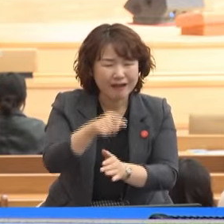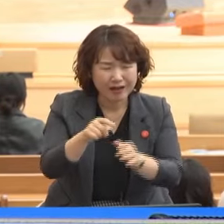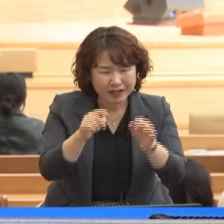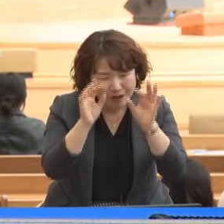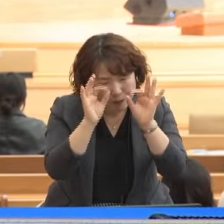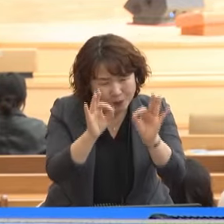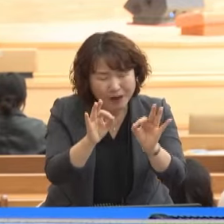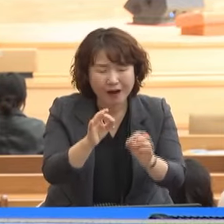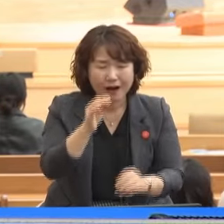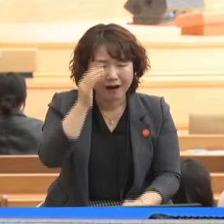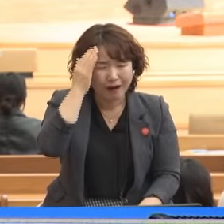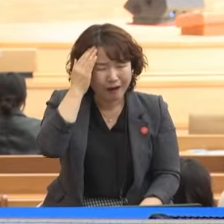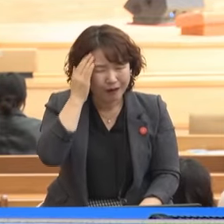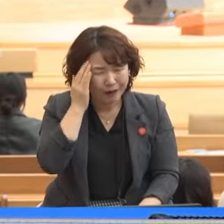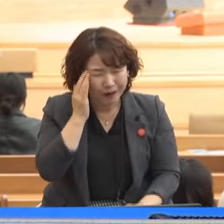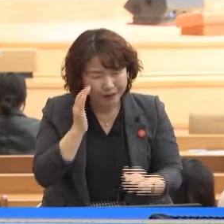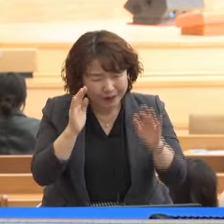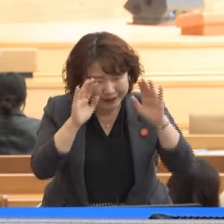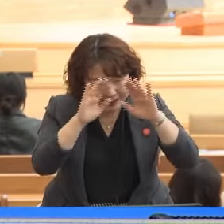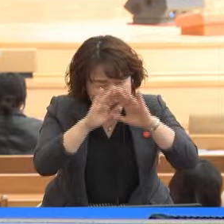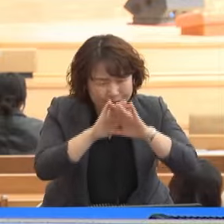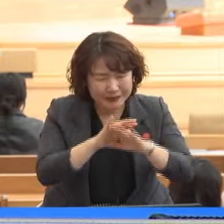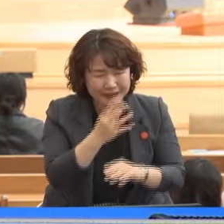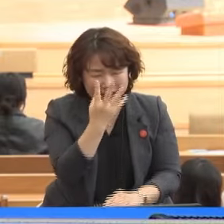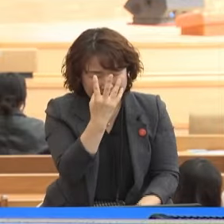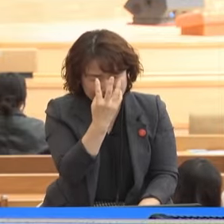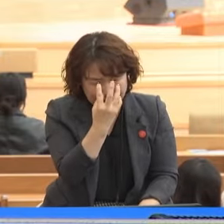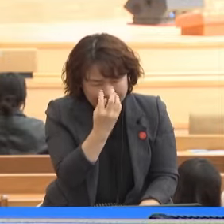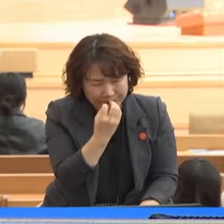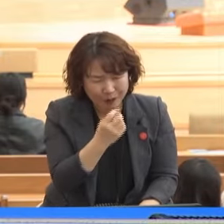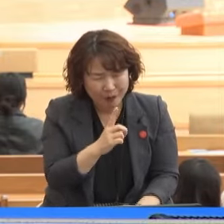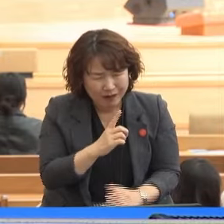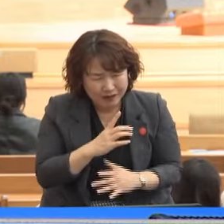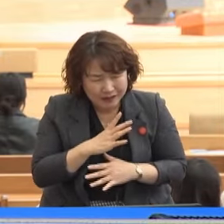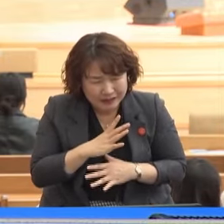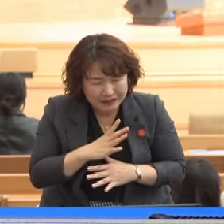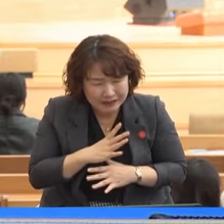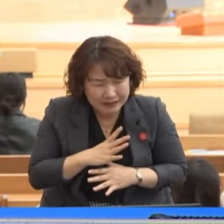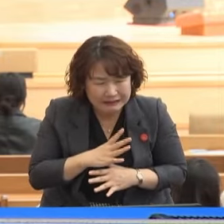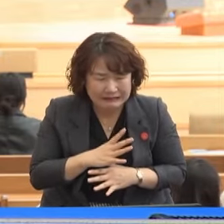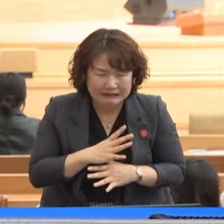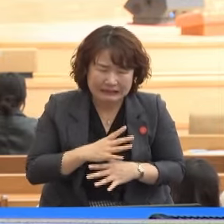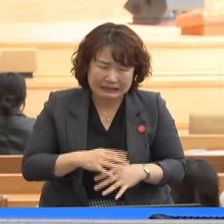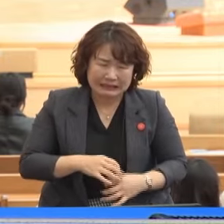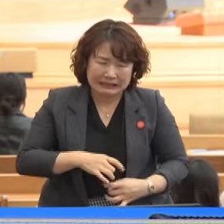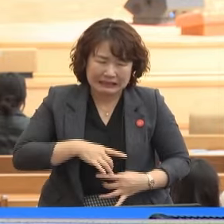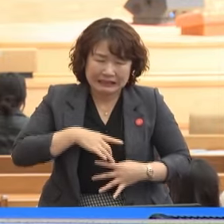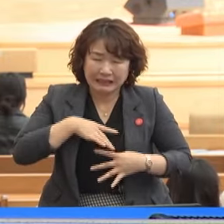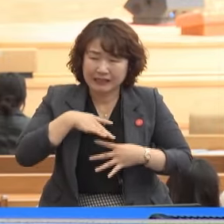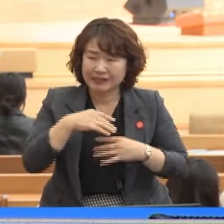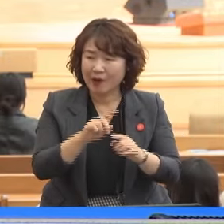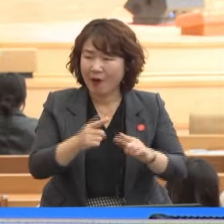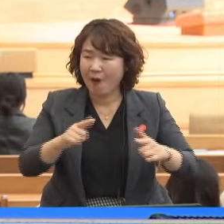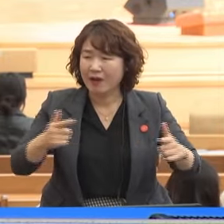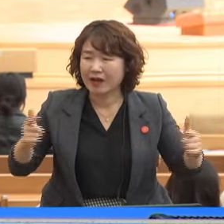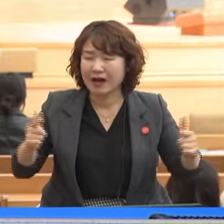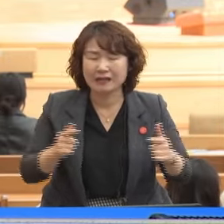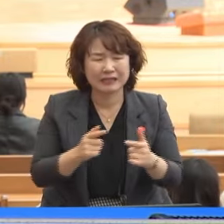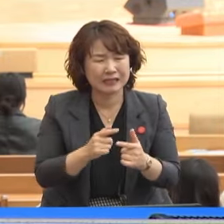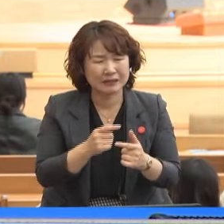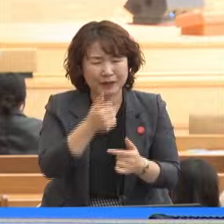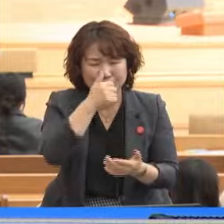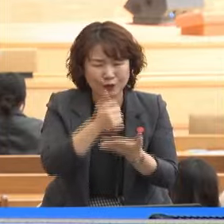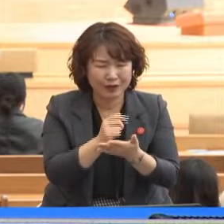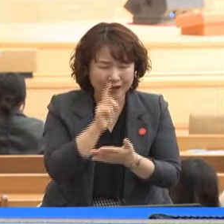어둡고 침울하고 막, 어떤 음산한 분위기가 나는 그런 온갖 마녀나